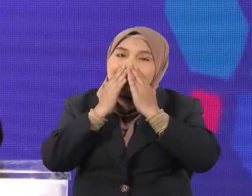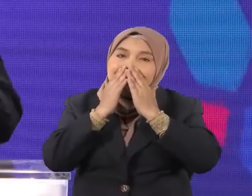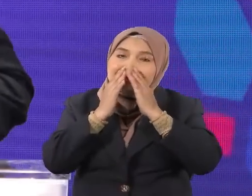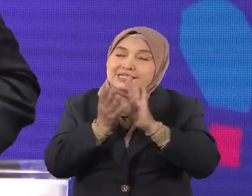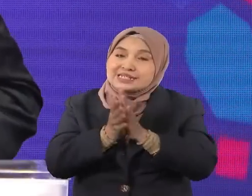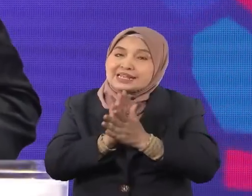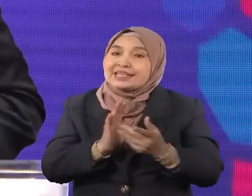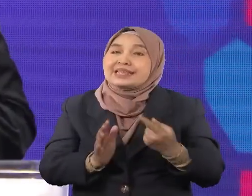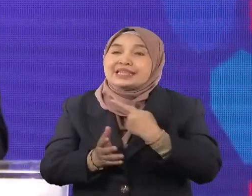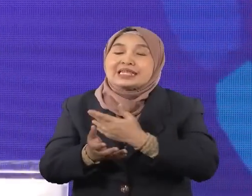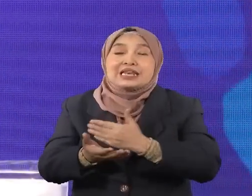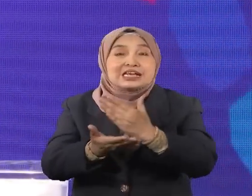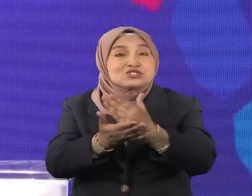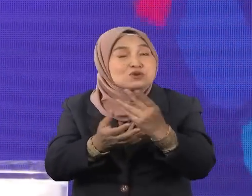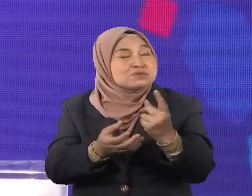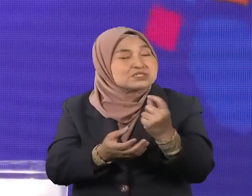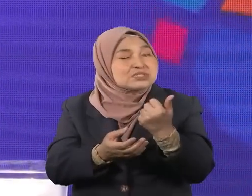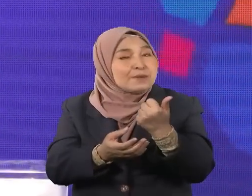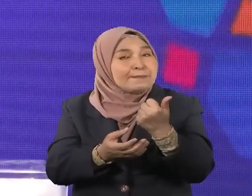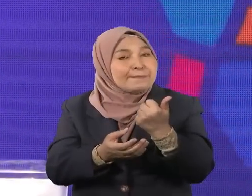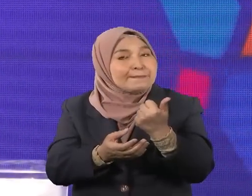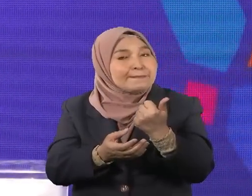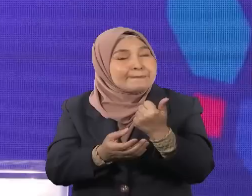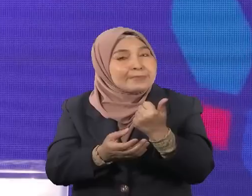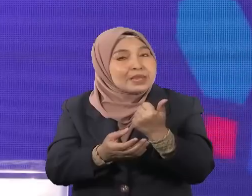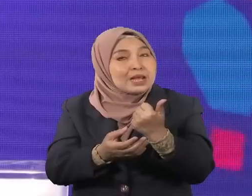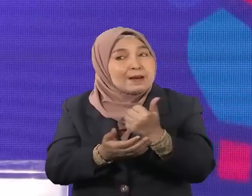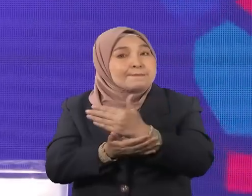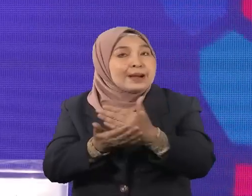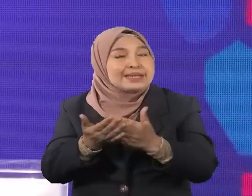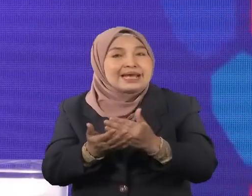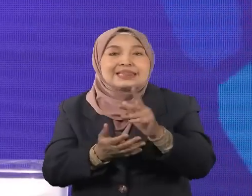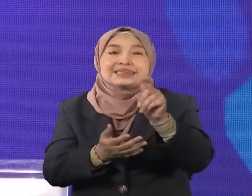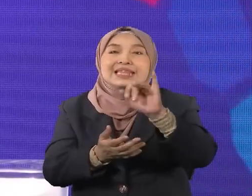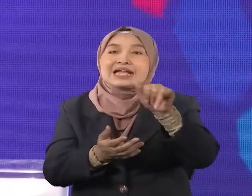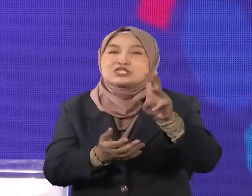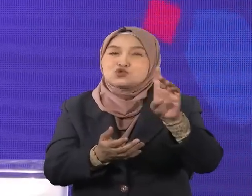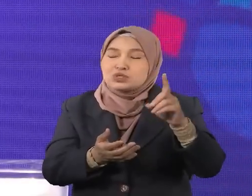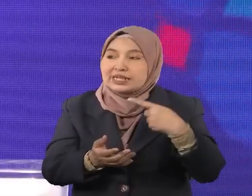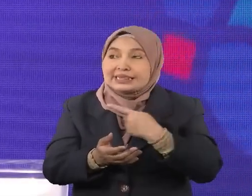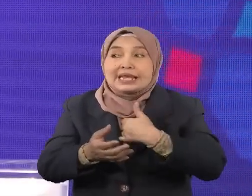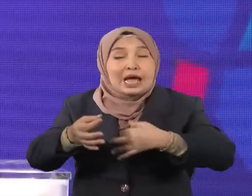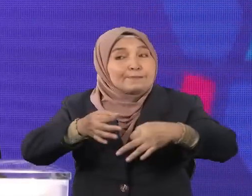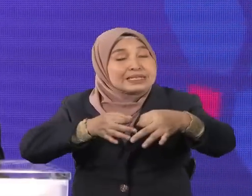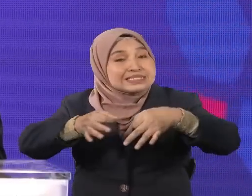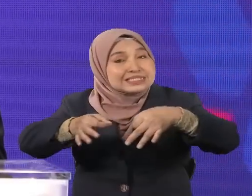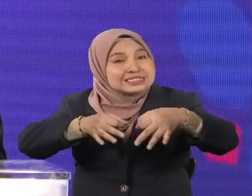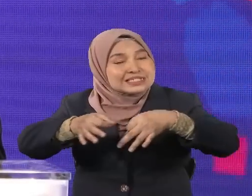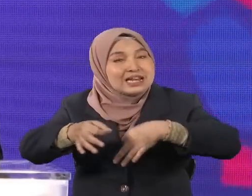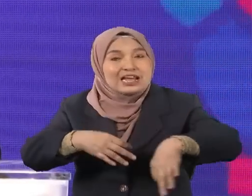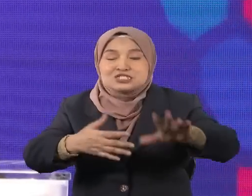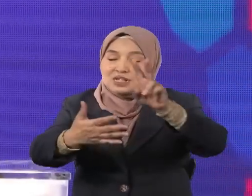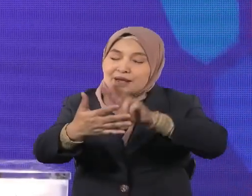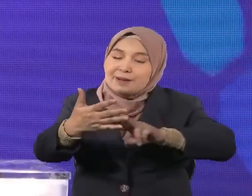kita nak singgah seketika ruangan tajwid kita, iaitu kita nak menjelaskan